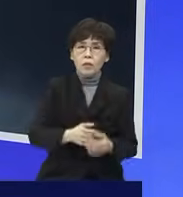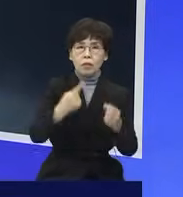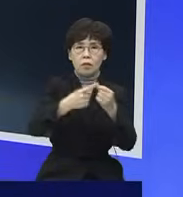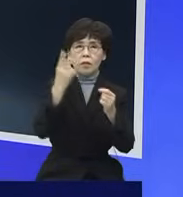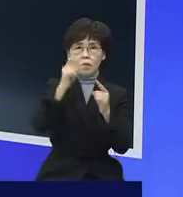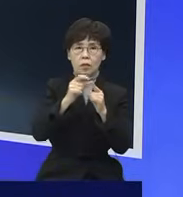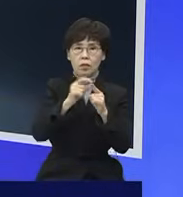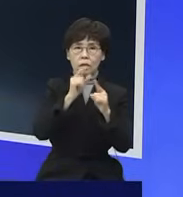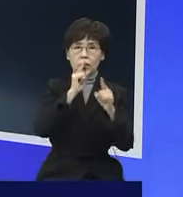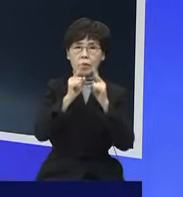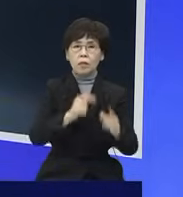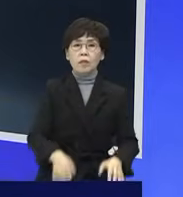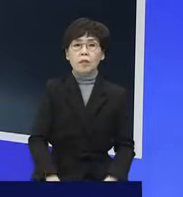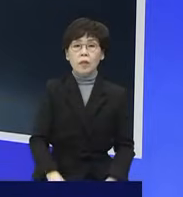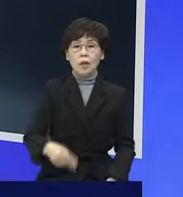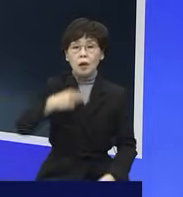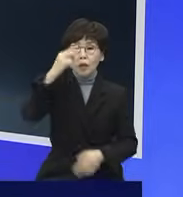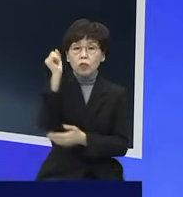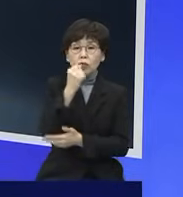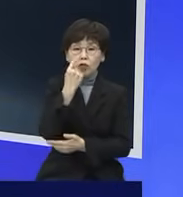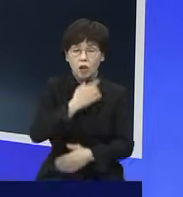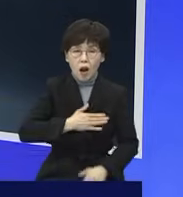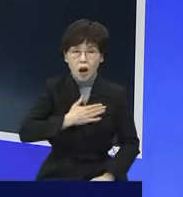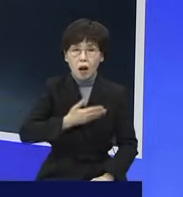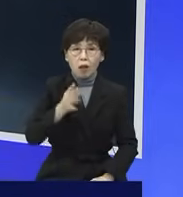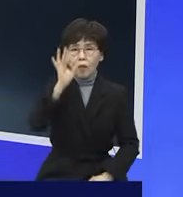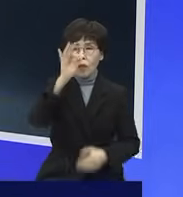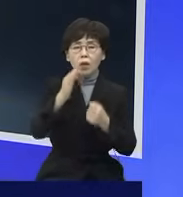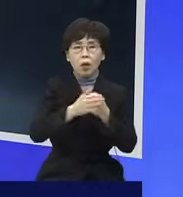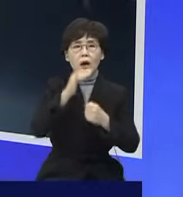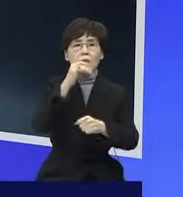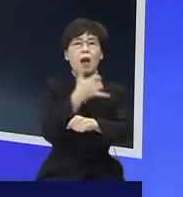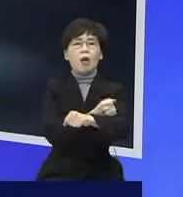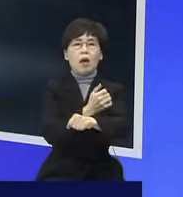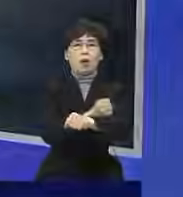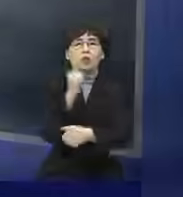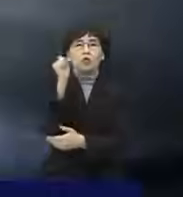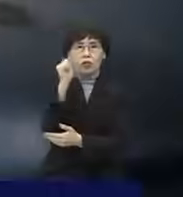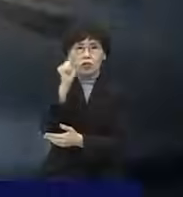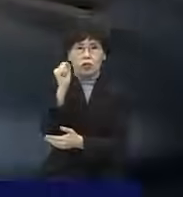번째 검색어는 음주운전인 줄 알았더니 마약운전입니다.